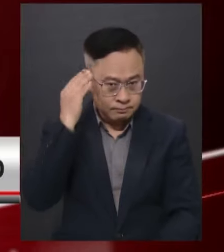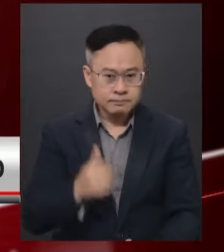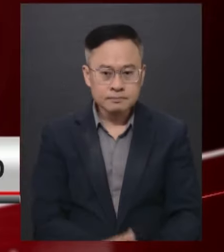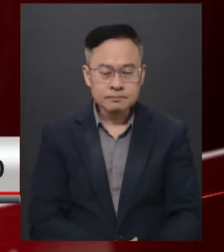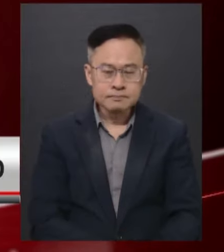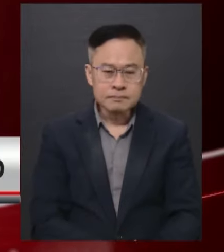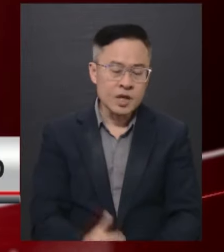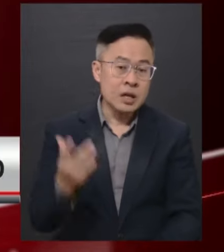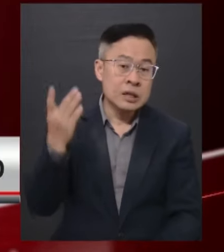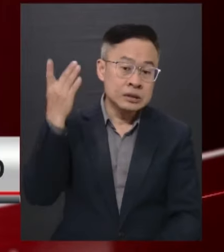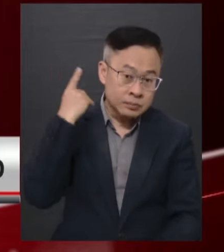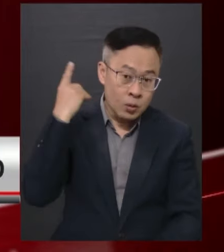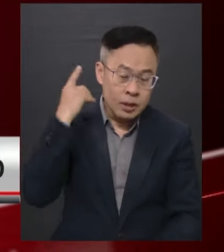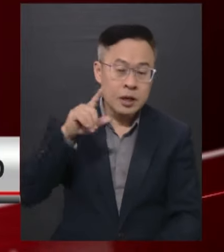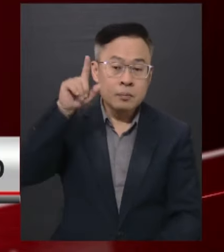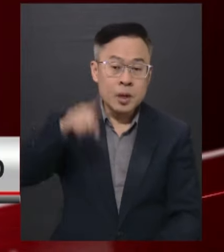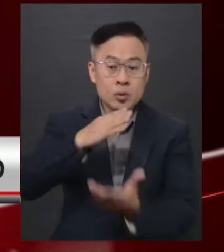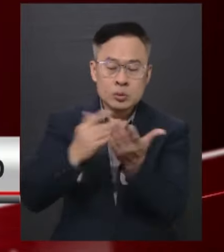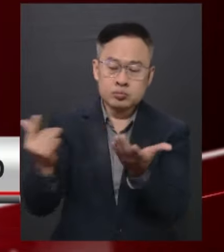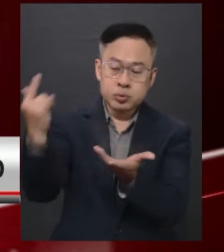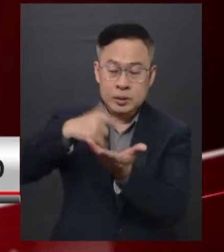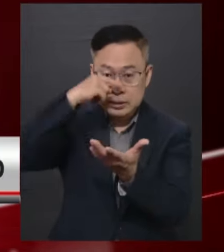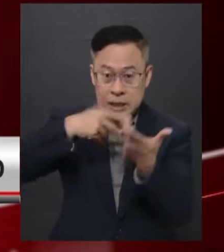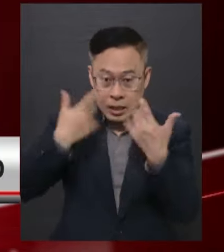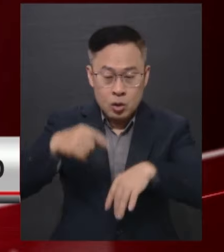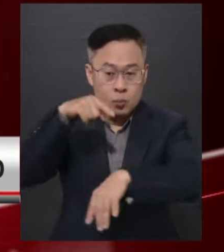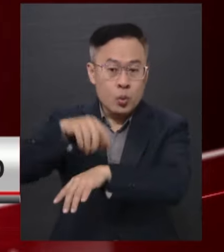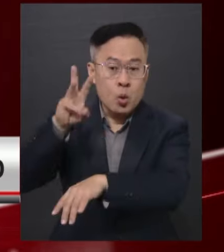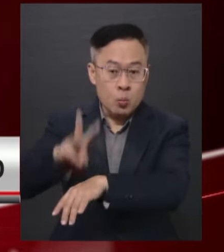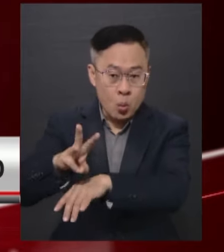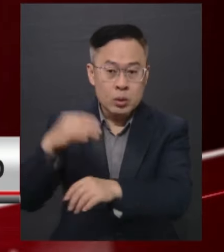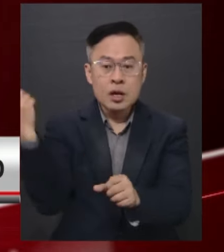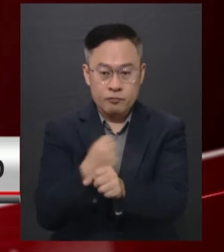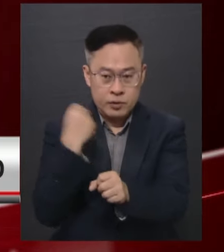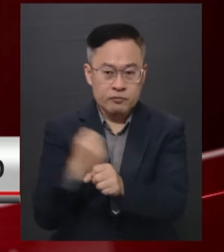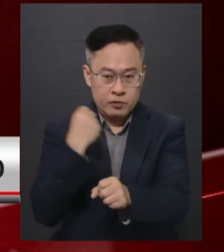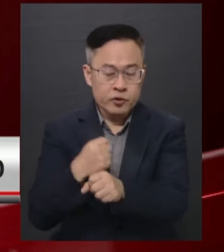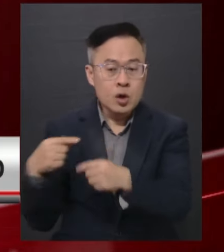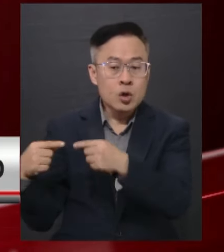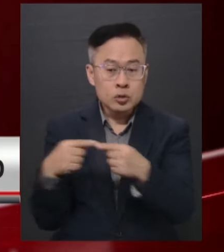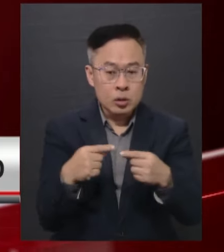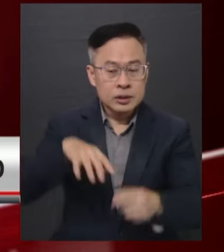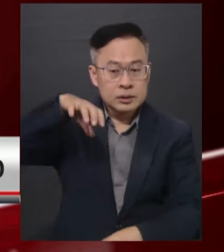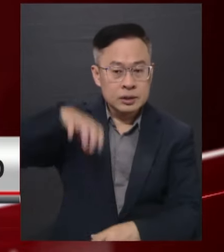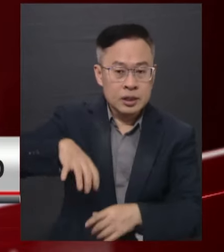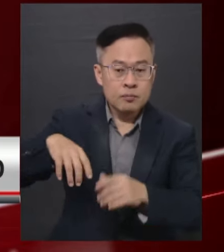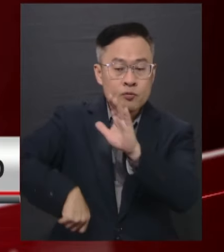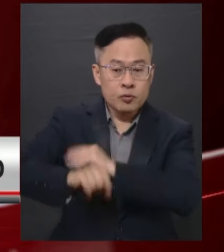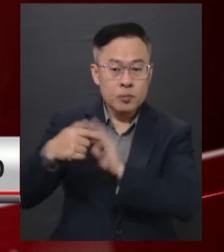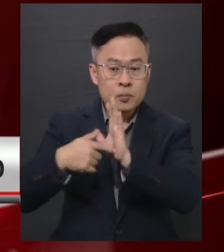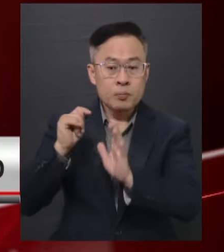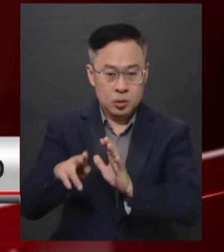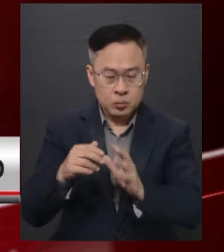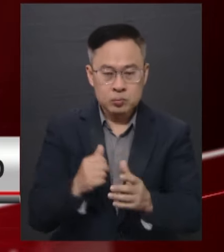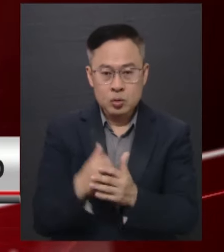เมื่อวานนี้ 13:30นบินกลับมาถึงเมืองไทยแล้ว 18:00นครับอิชิอิพาลูกทีมลงฝึกซ้อมต่อทันทีฮะ